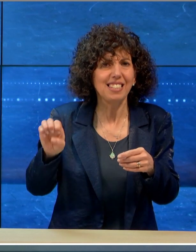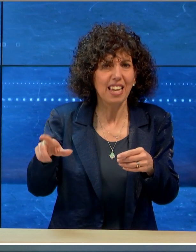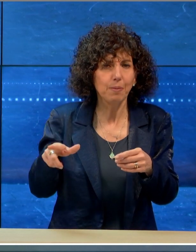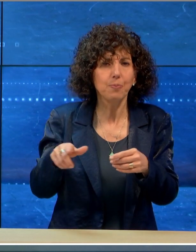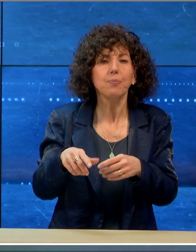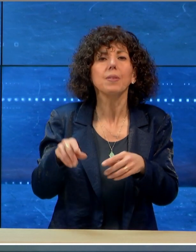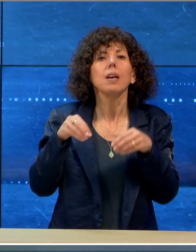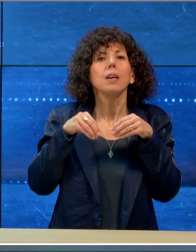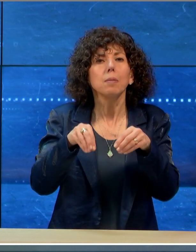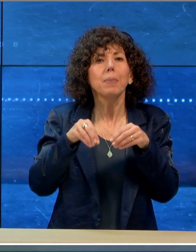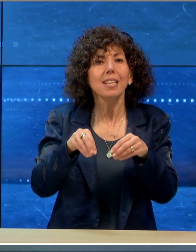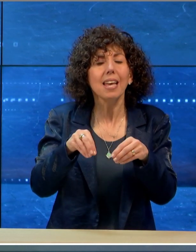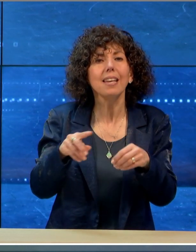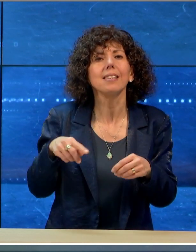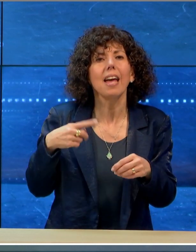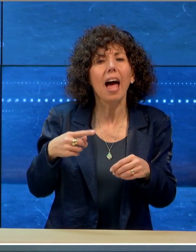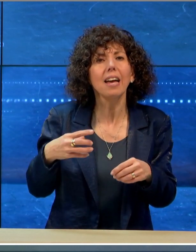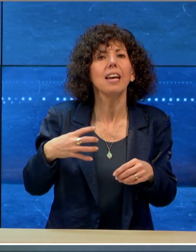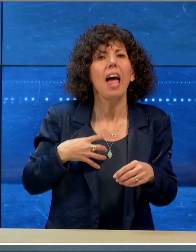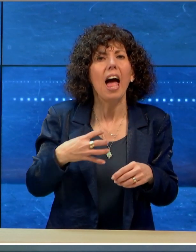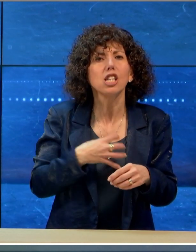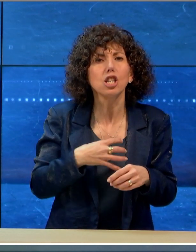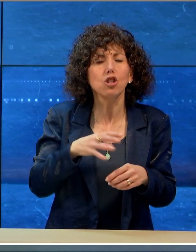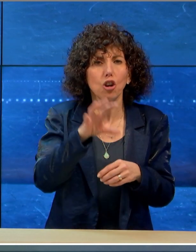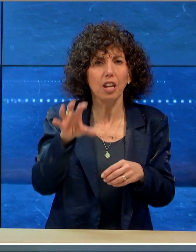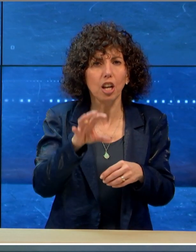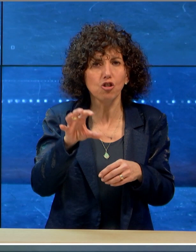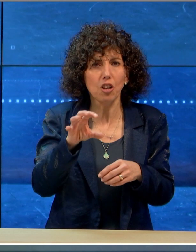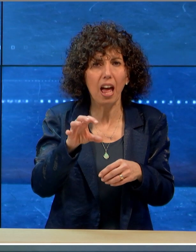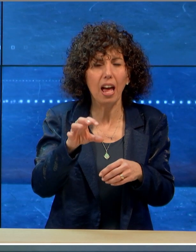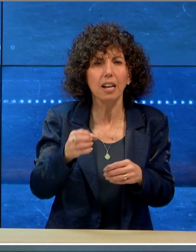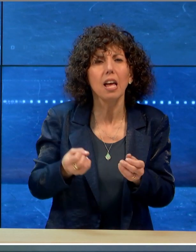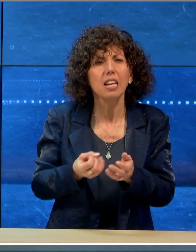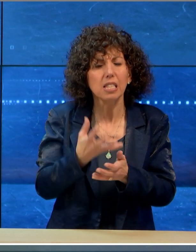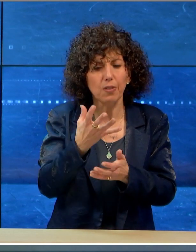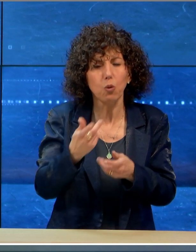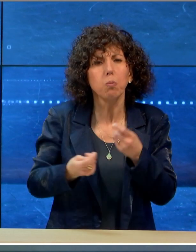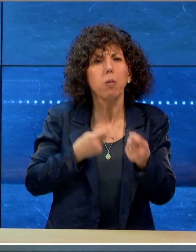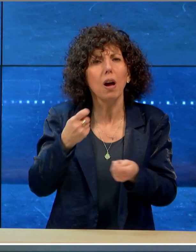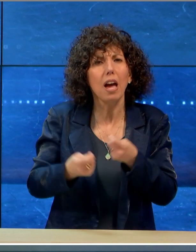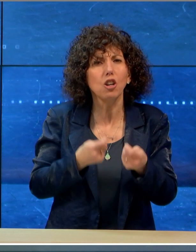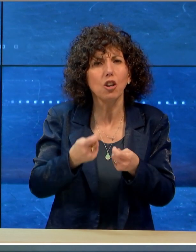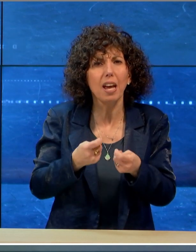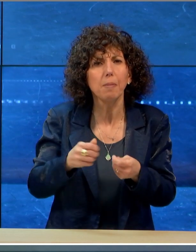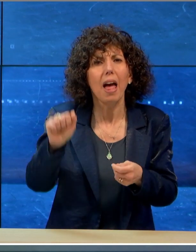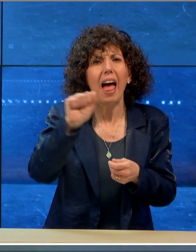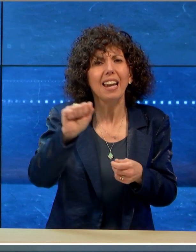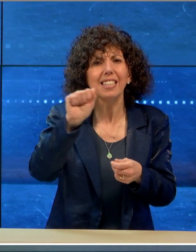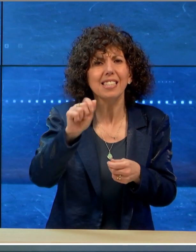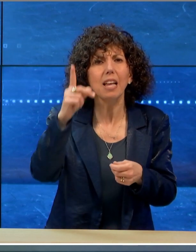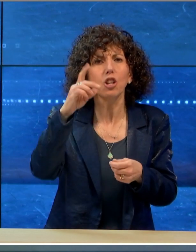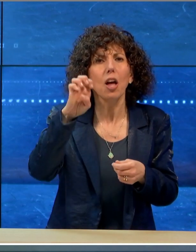alla presenza anche dell'assessore regionale allo sviluppo economico Alessandro